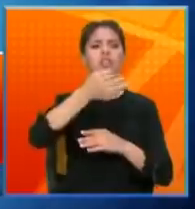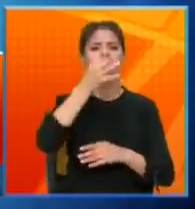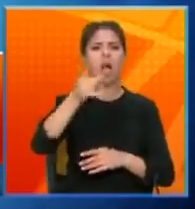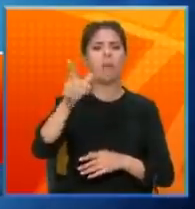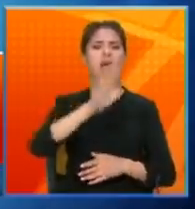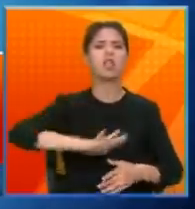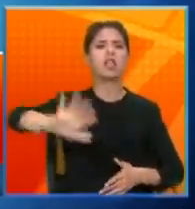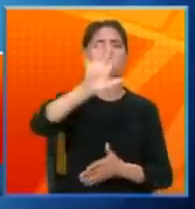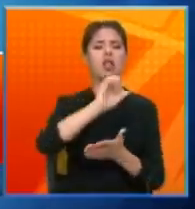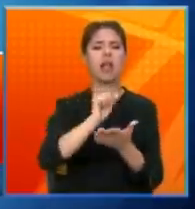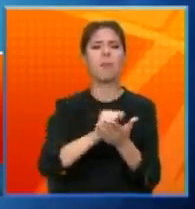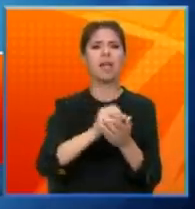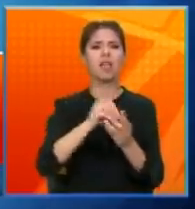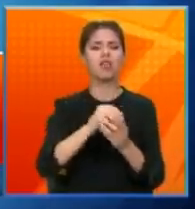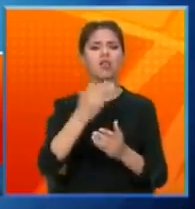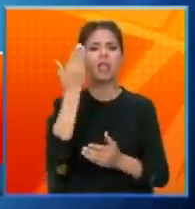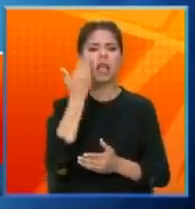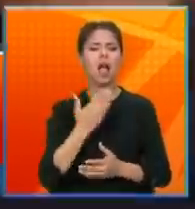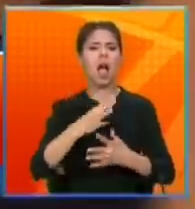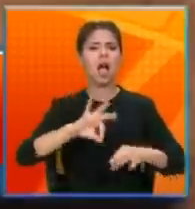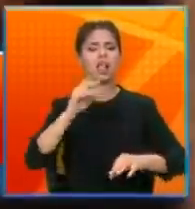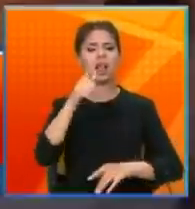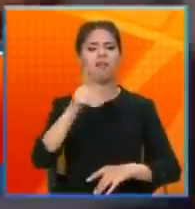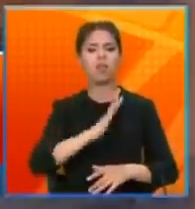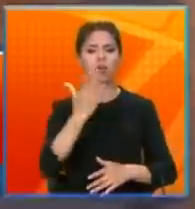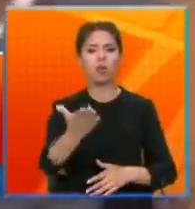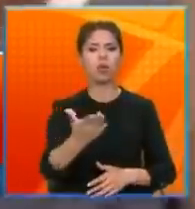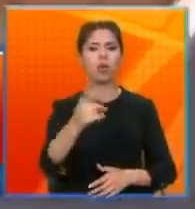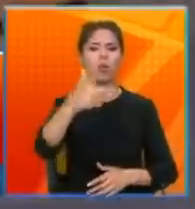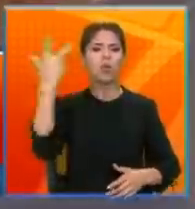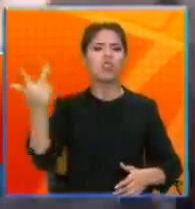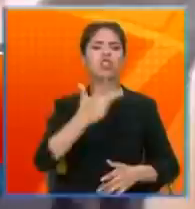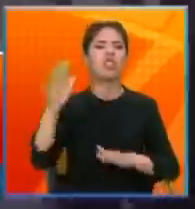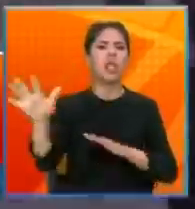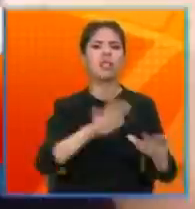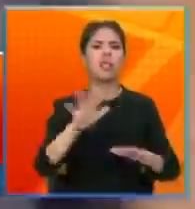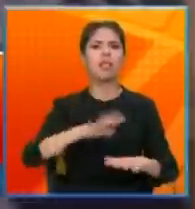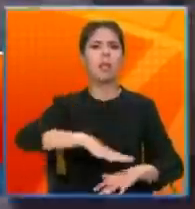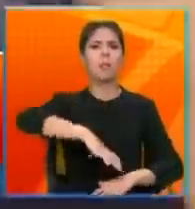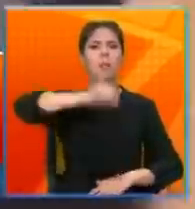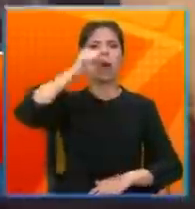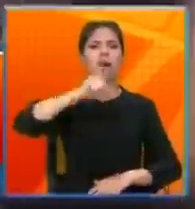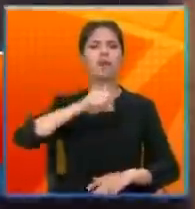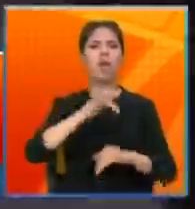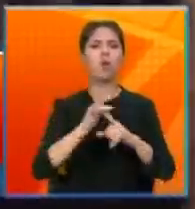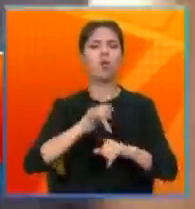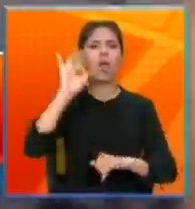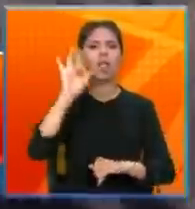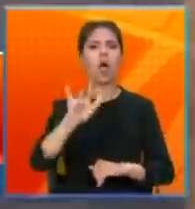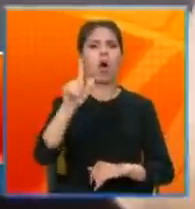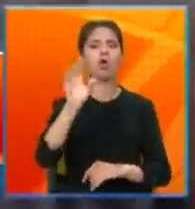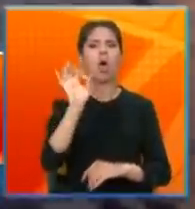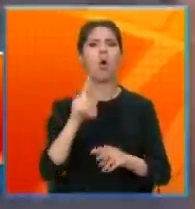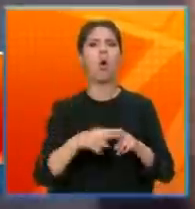üzerinden derlediği görüntüleri izliyorsunuz şu anda. Bu şiddetli deprem merkez üssü ülkenin orta kesimlerindeki